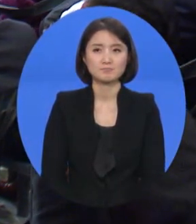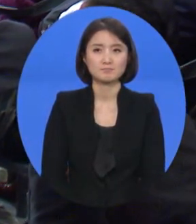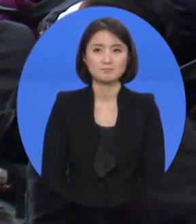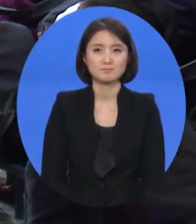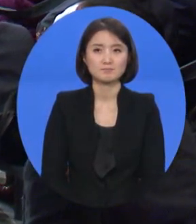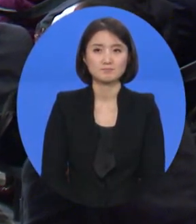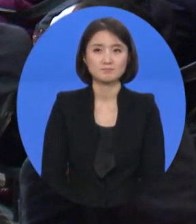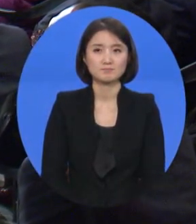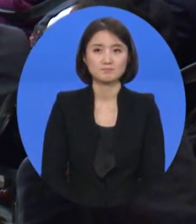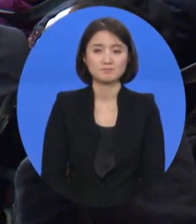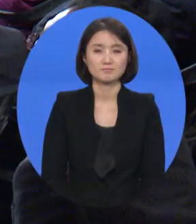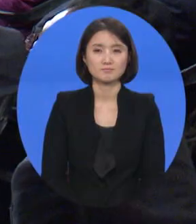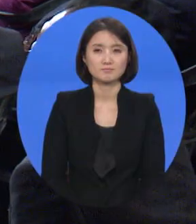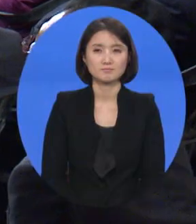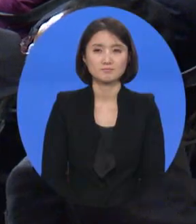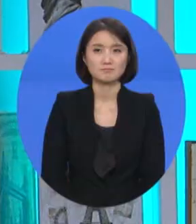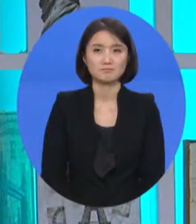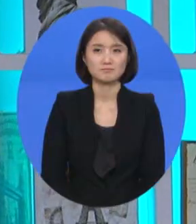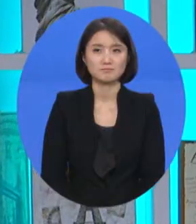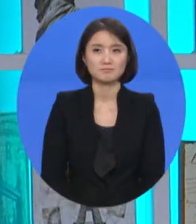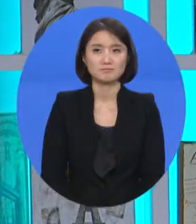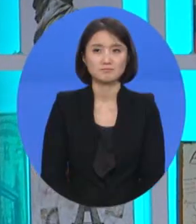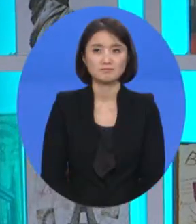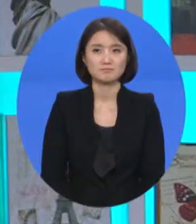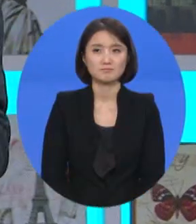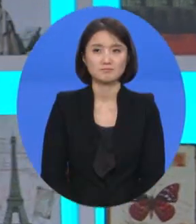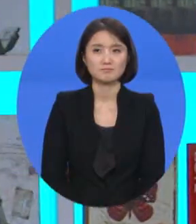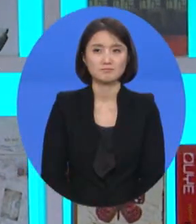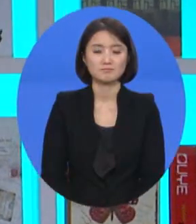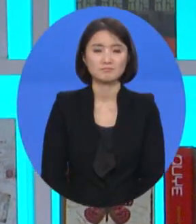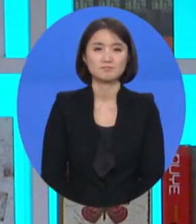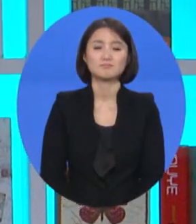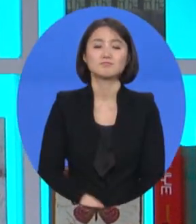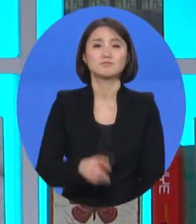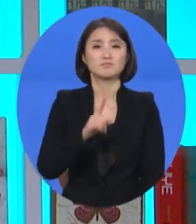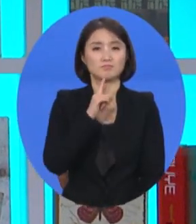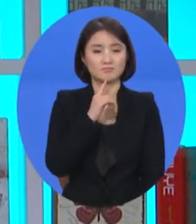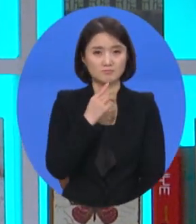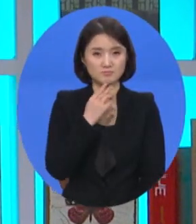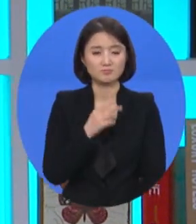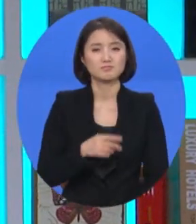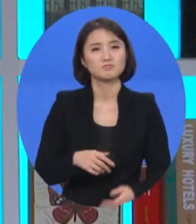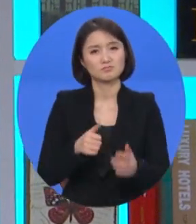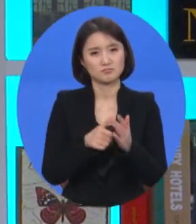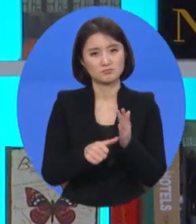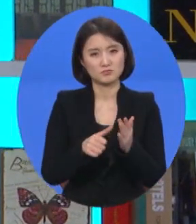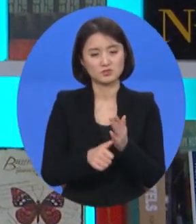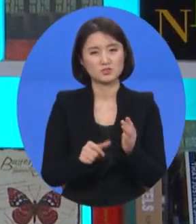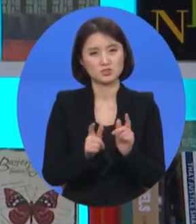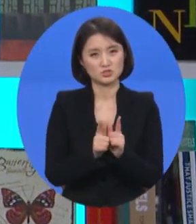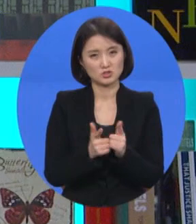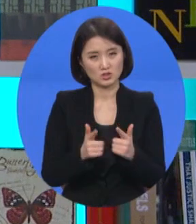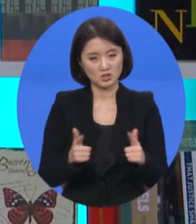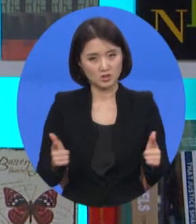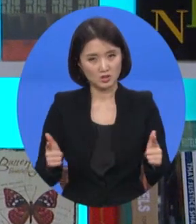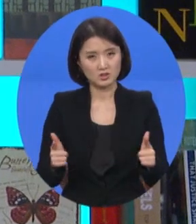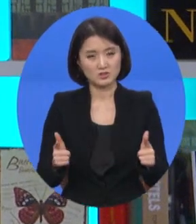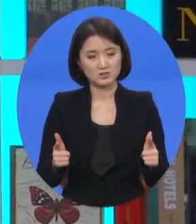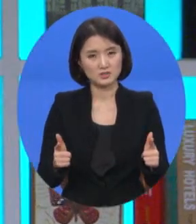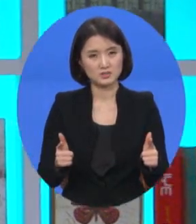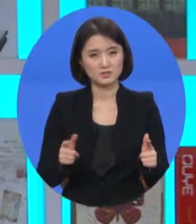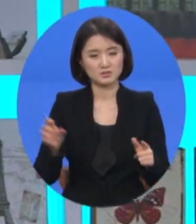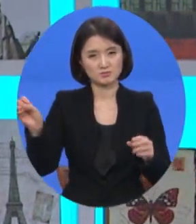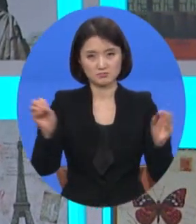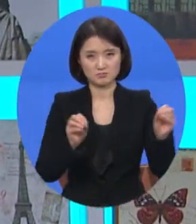가령 뭐 여러가지 뭉게 사물들을 통해서 이제 그 뜻을 이렇게 예 뽑아서 그